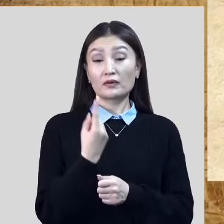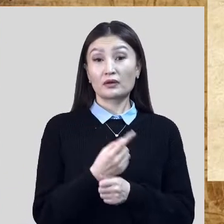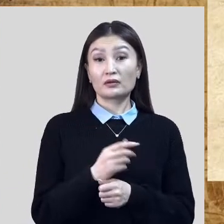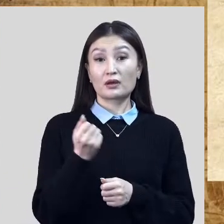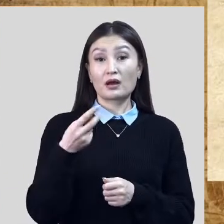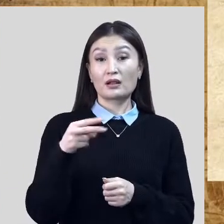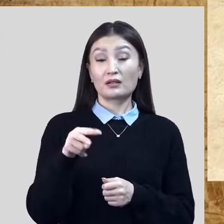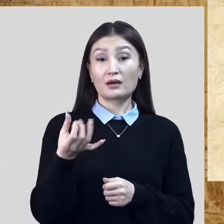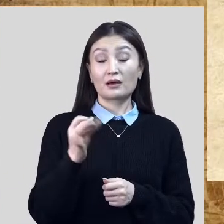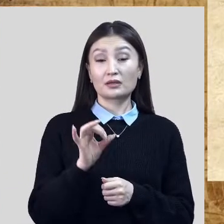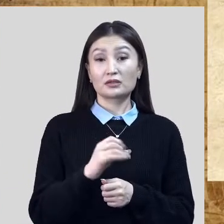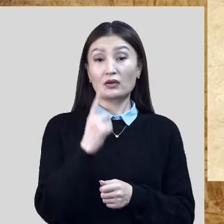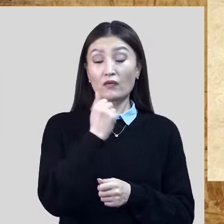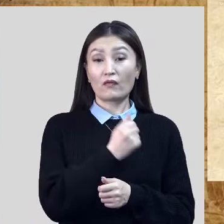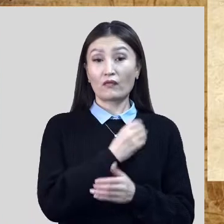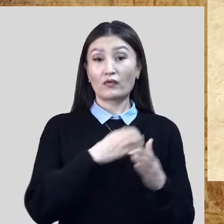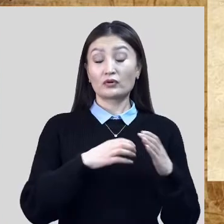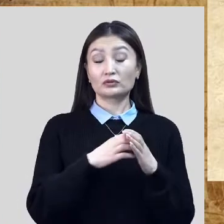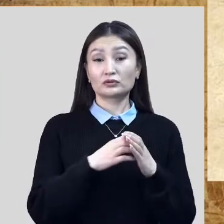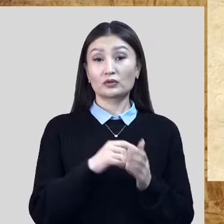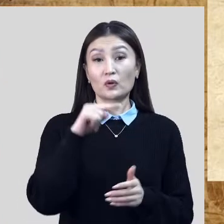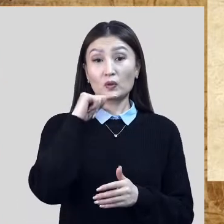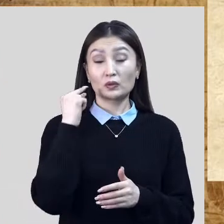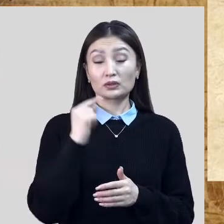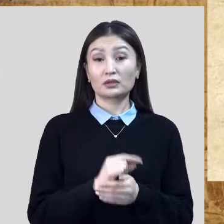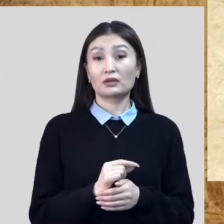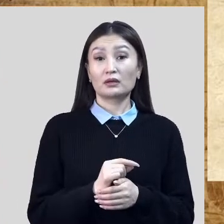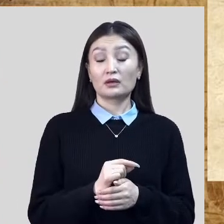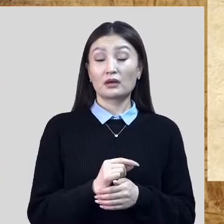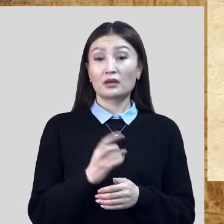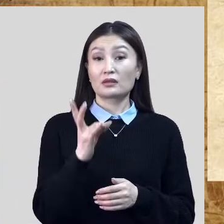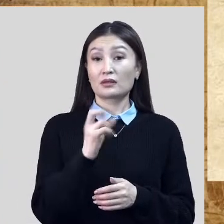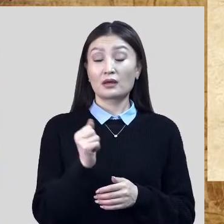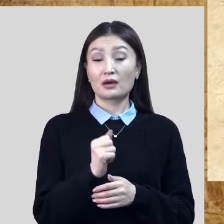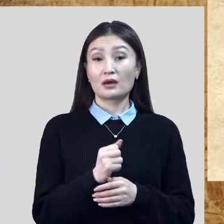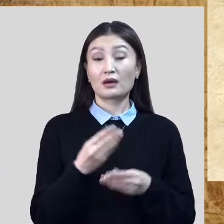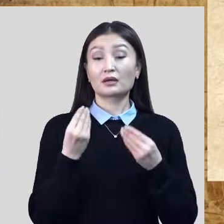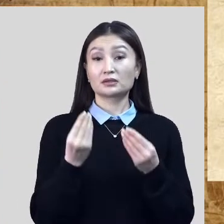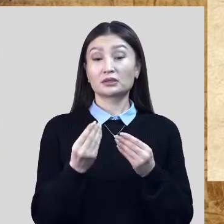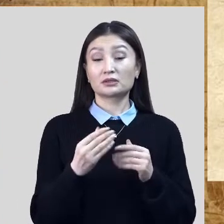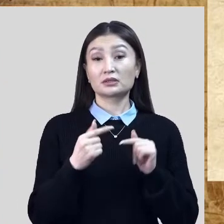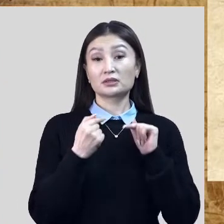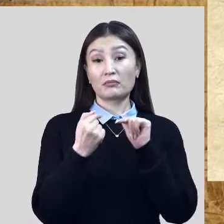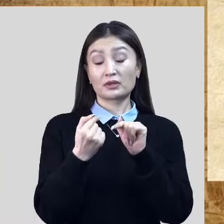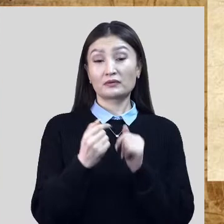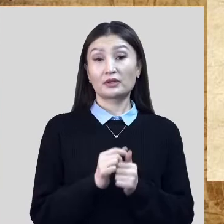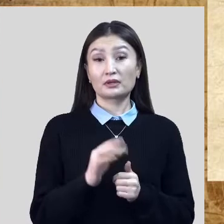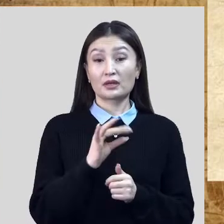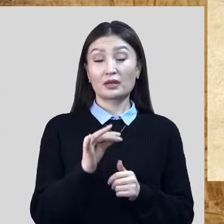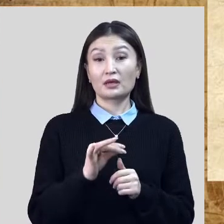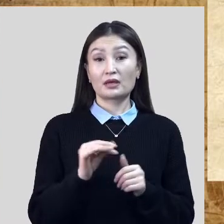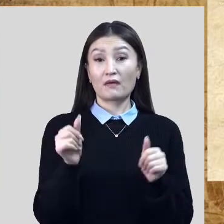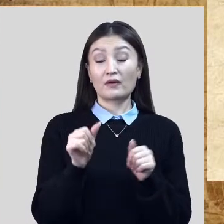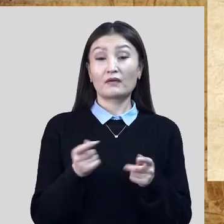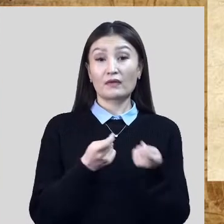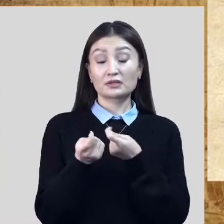в Алайском регионе войск Белого царя, настроившись на оказание им сопротивления и